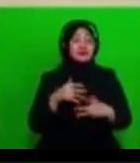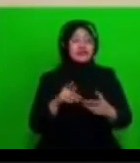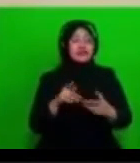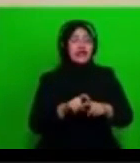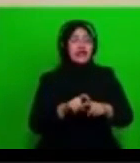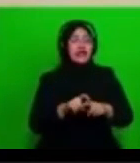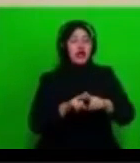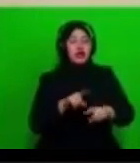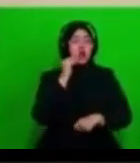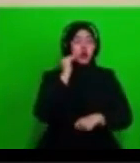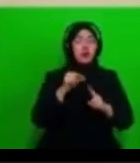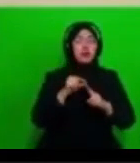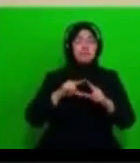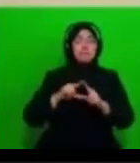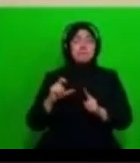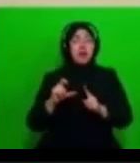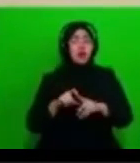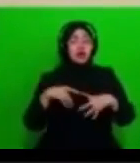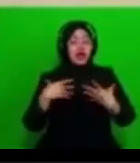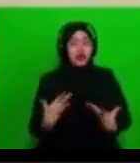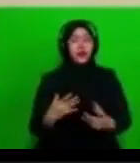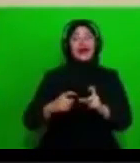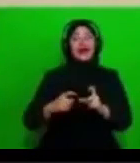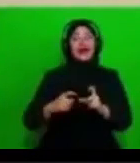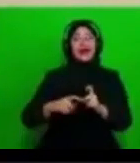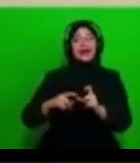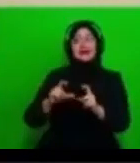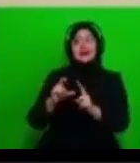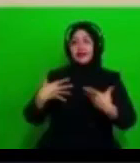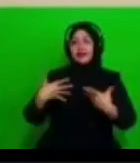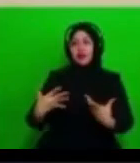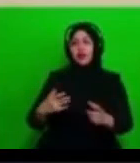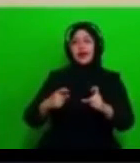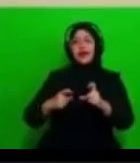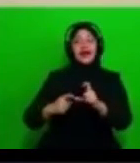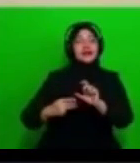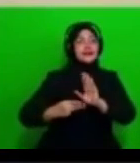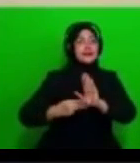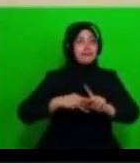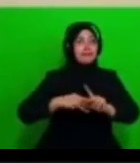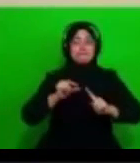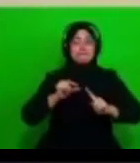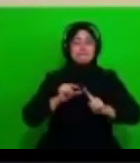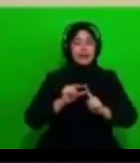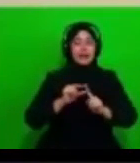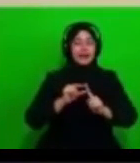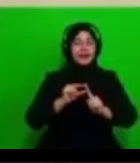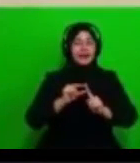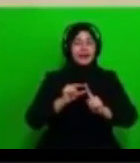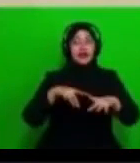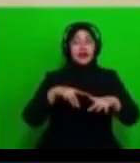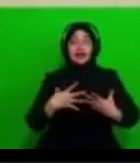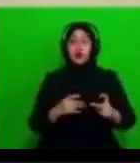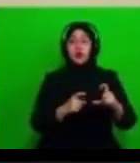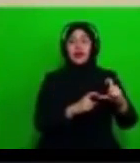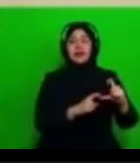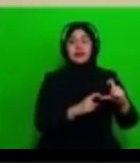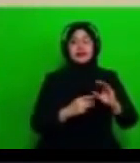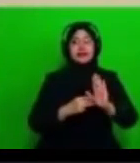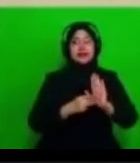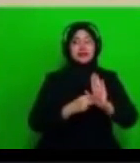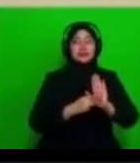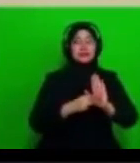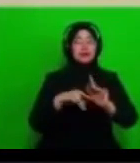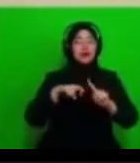apakah usia PAUD atau usia SD, usia SMP, atau usia menengah atas, atau SMK, atau perguruan